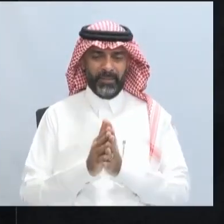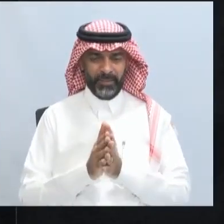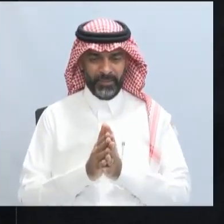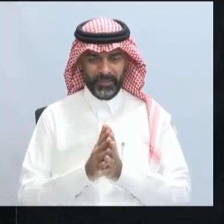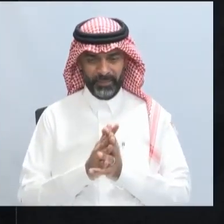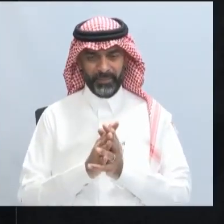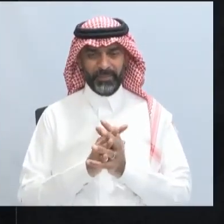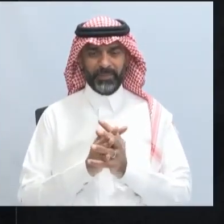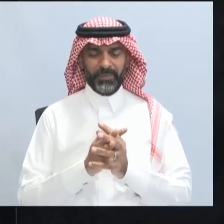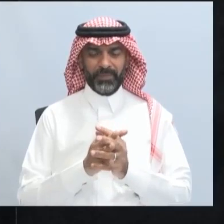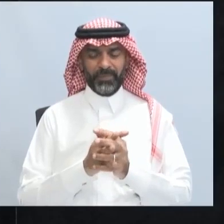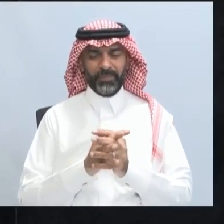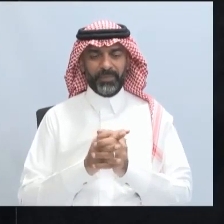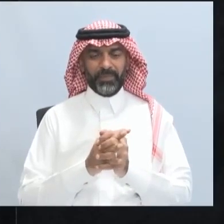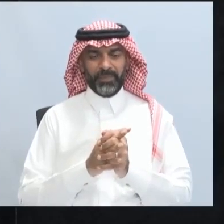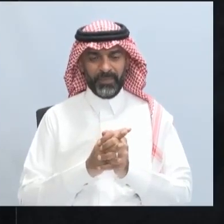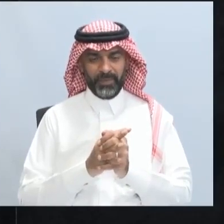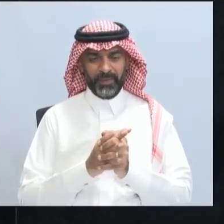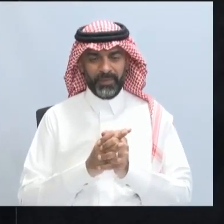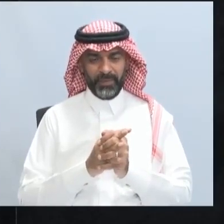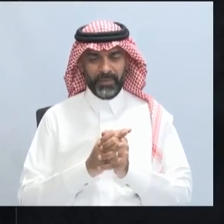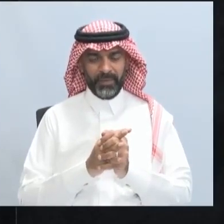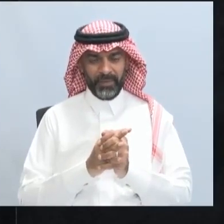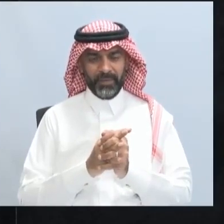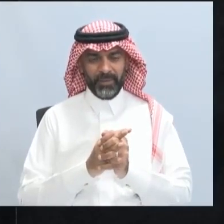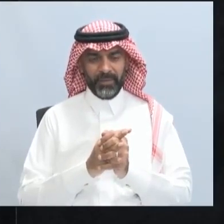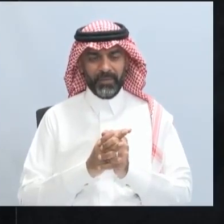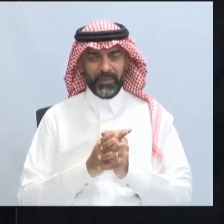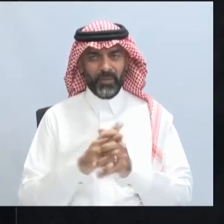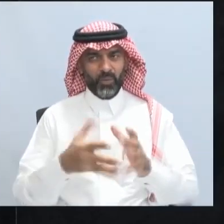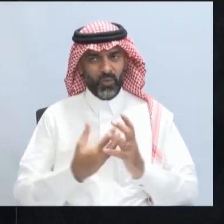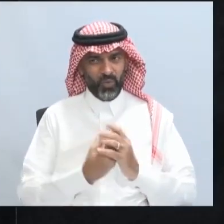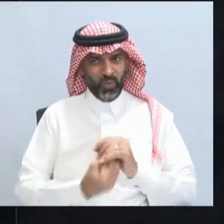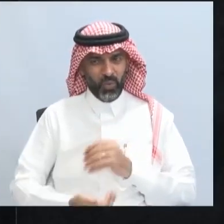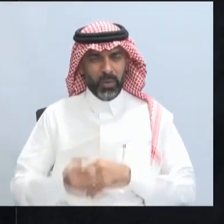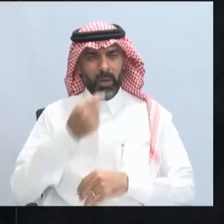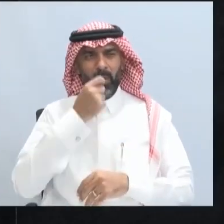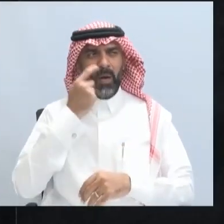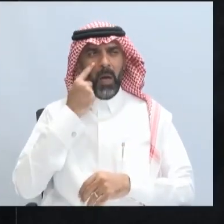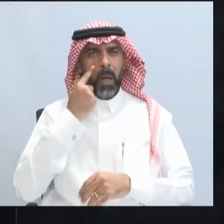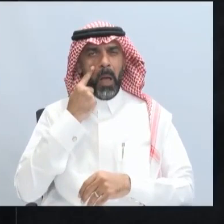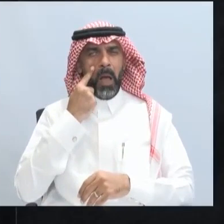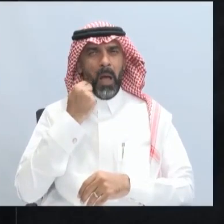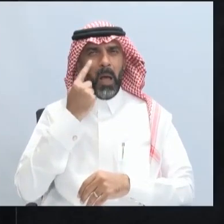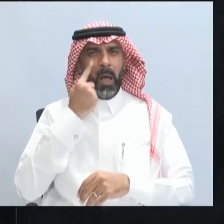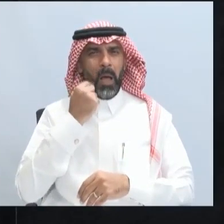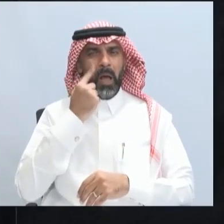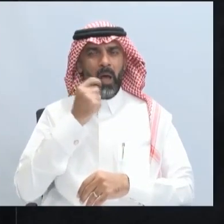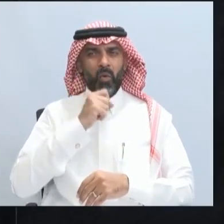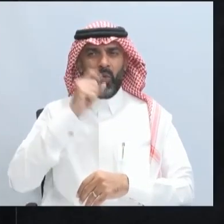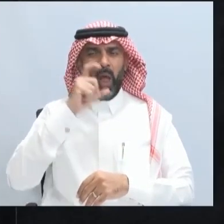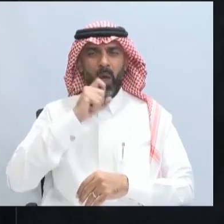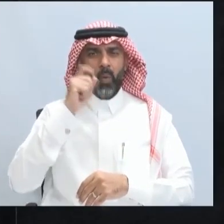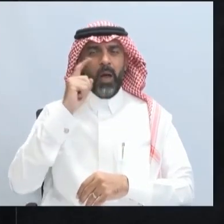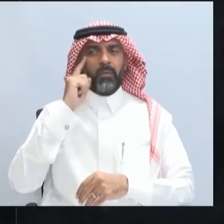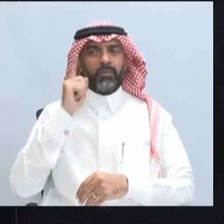ولادته من خروجه صارخا بمعنى انه بكائه فاننا نقول ق استقرت حياته ولو